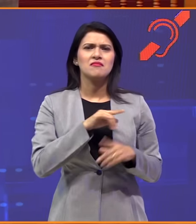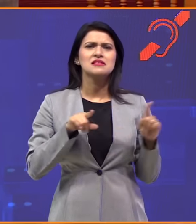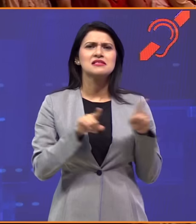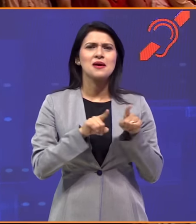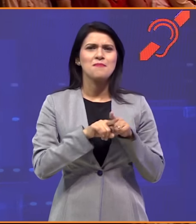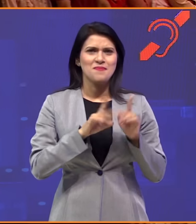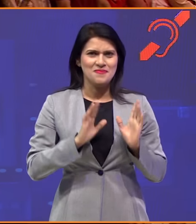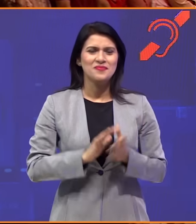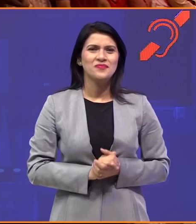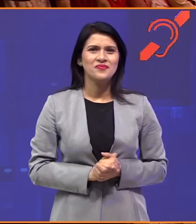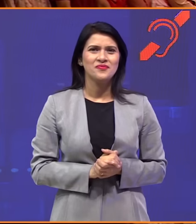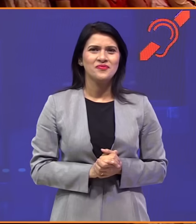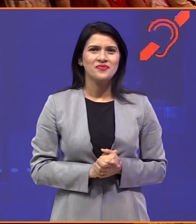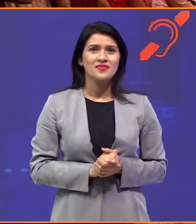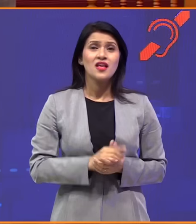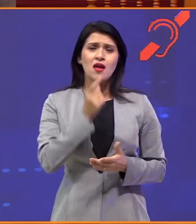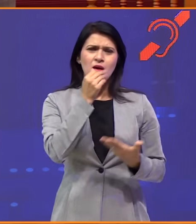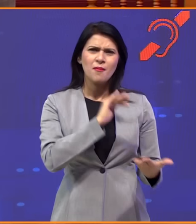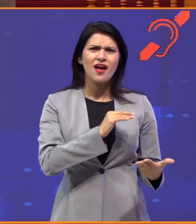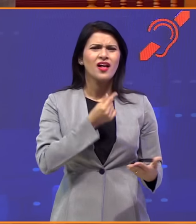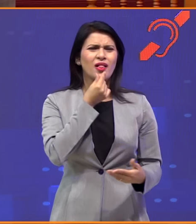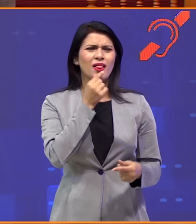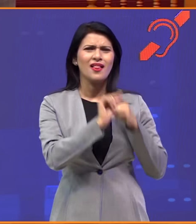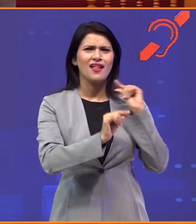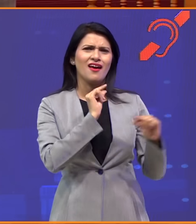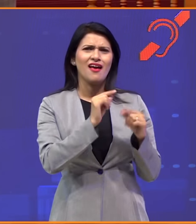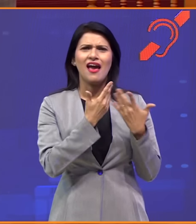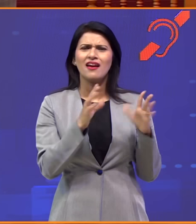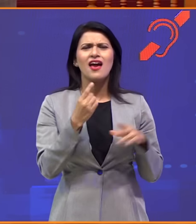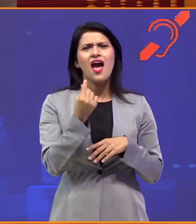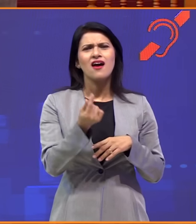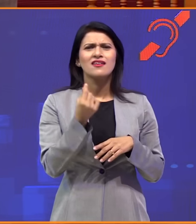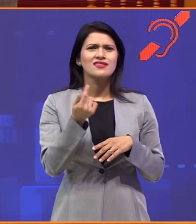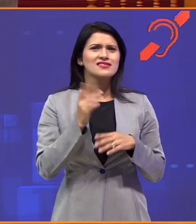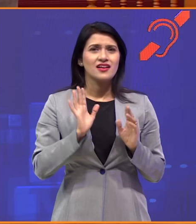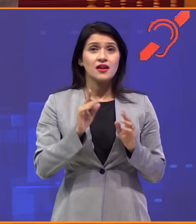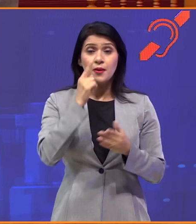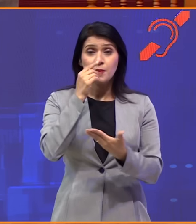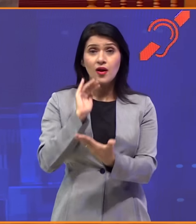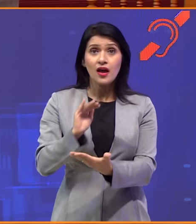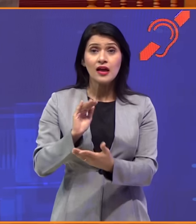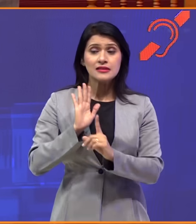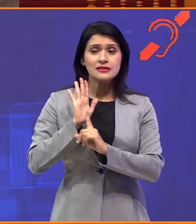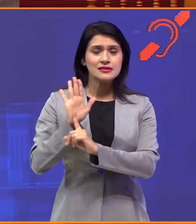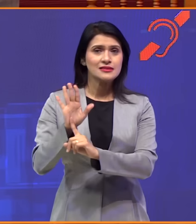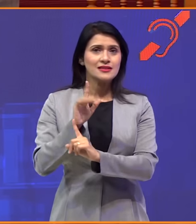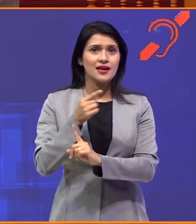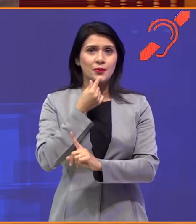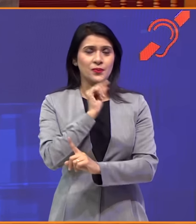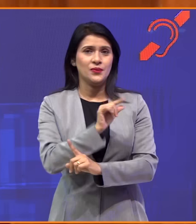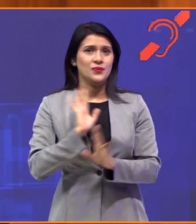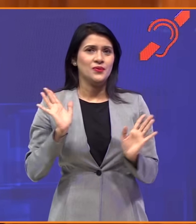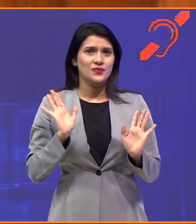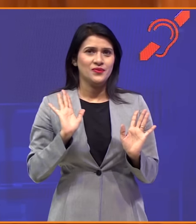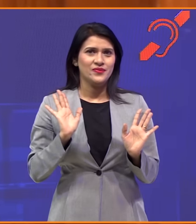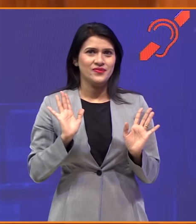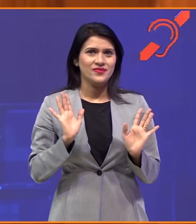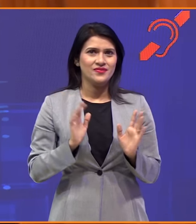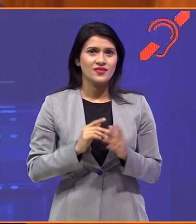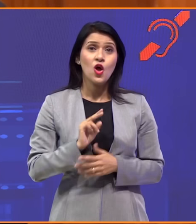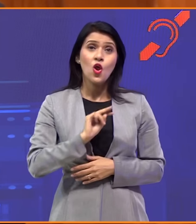है तो बेटों को गाली देने में एक सेकंड भी नहीं कतरा आता है लेकिन बेटियों के सामने भी गाली नहीं दे सकता है वो तो उसको